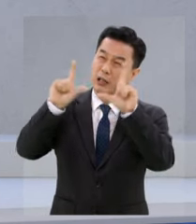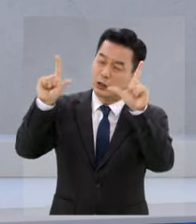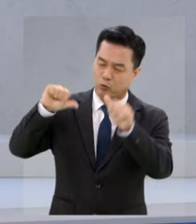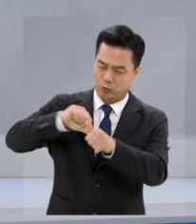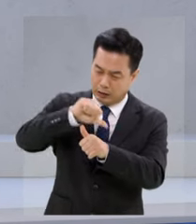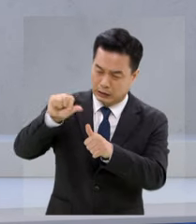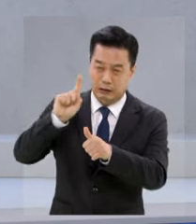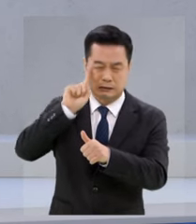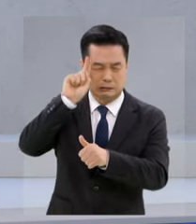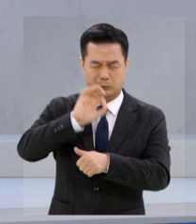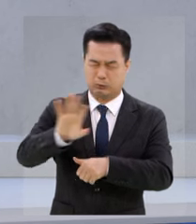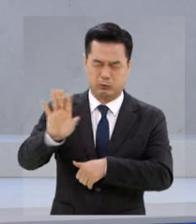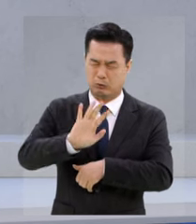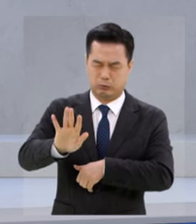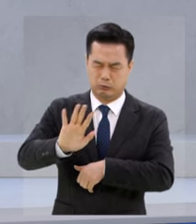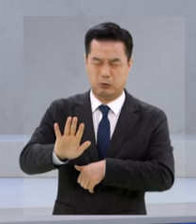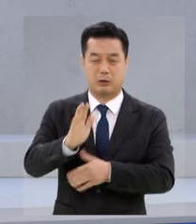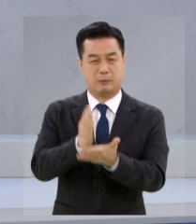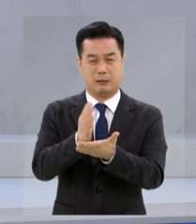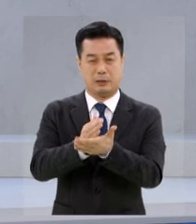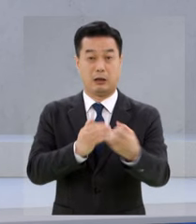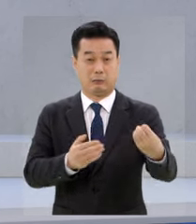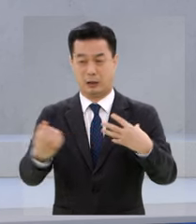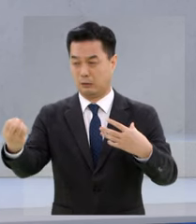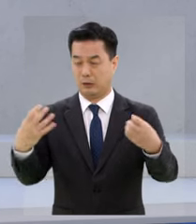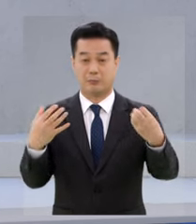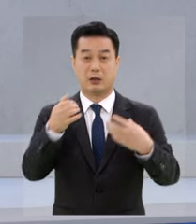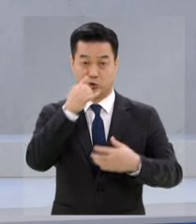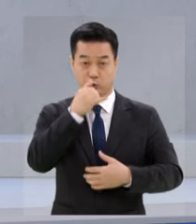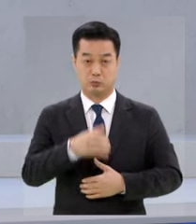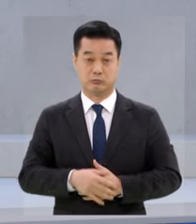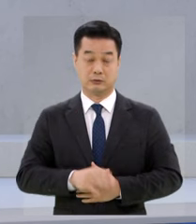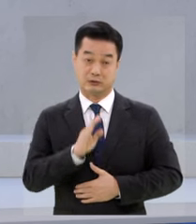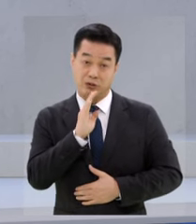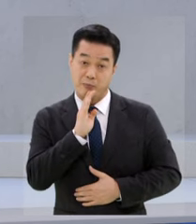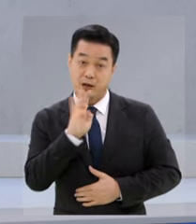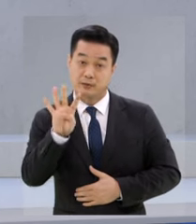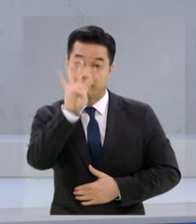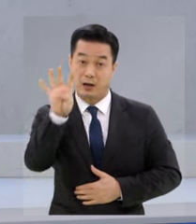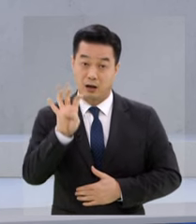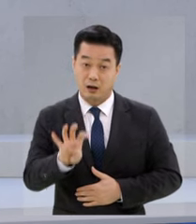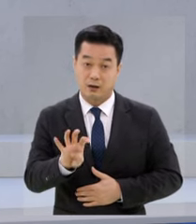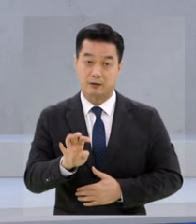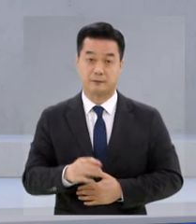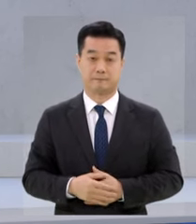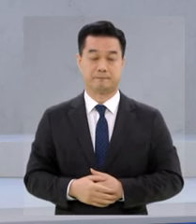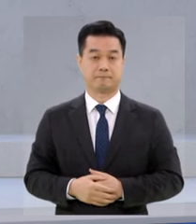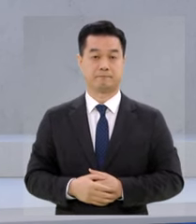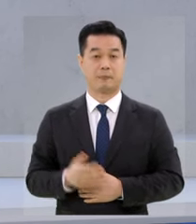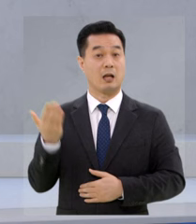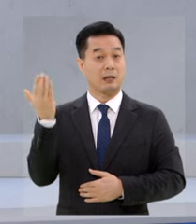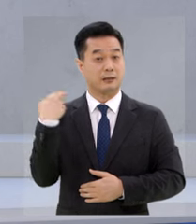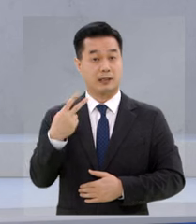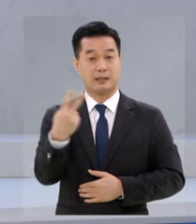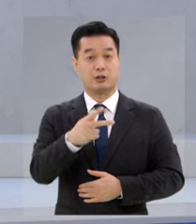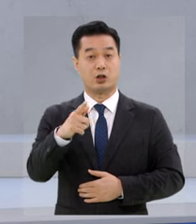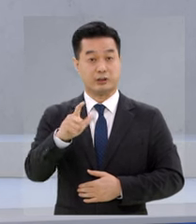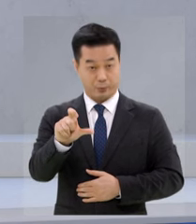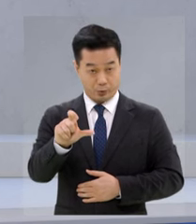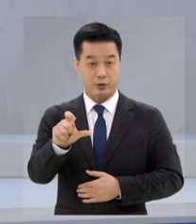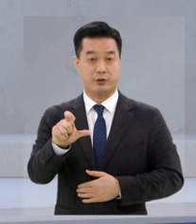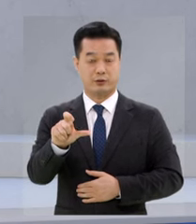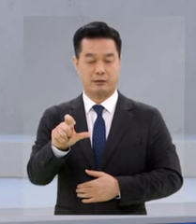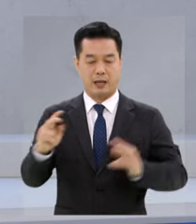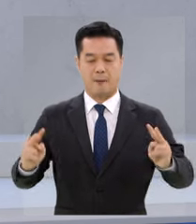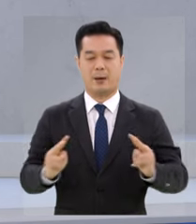어렵다는 말씀을 많이들 하십니다 과연 그럴까요 지난 2015년 체결된